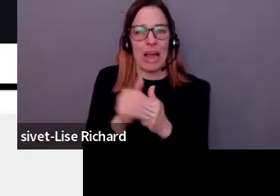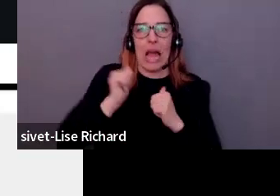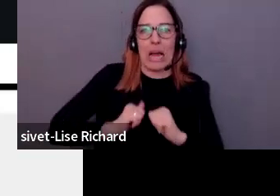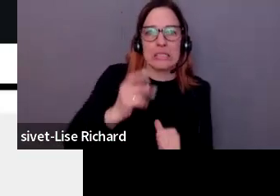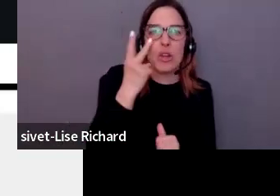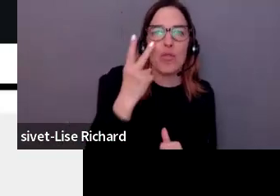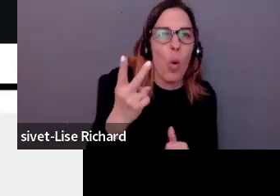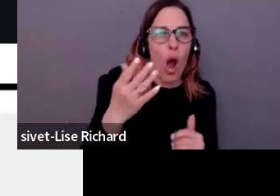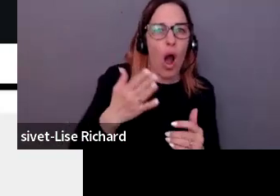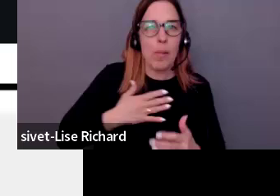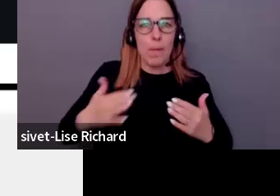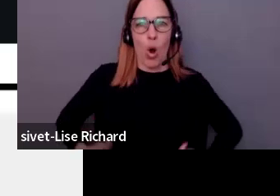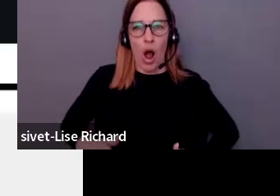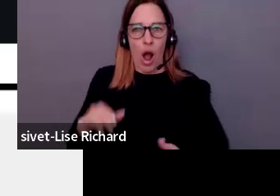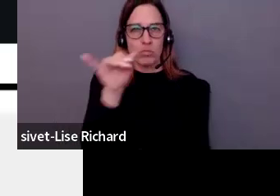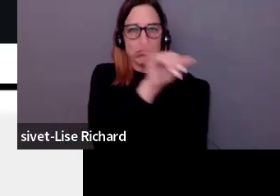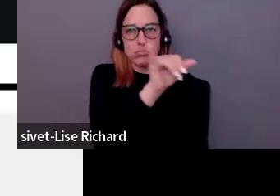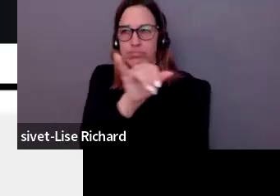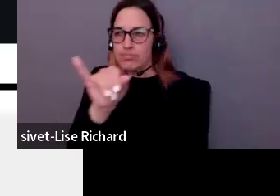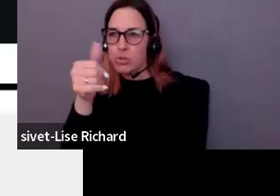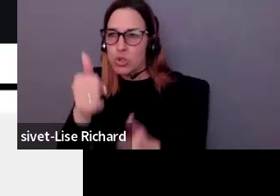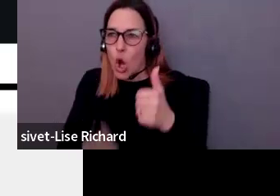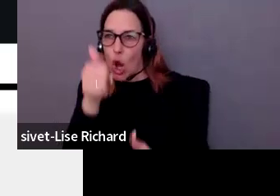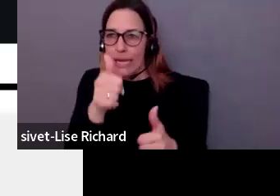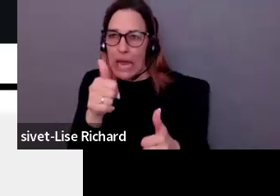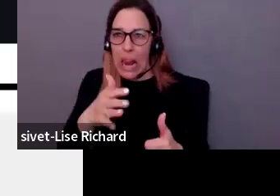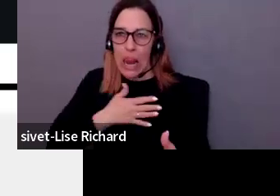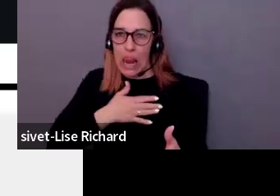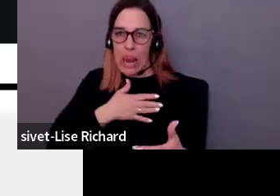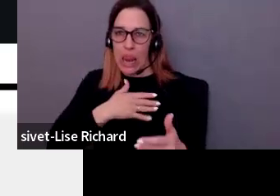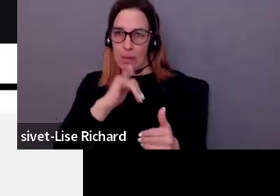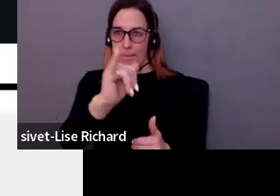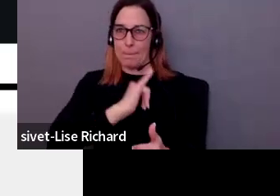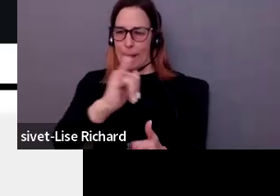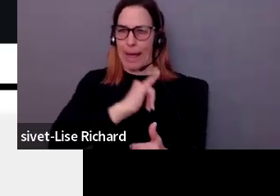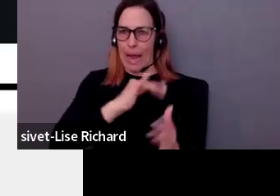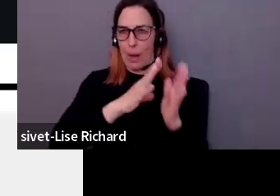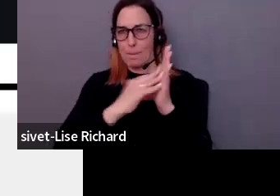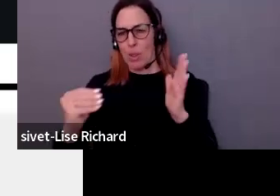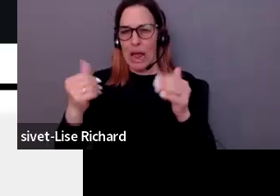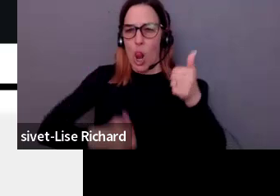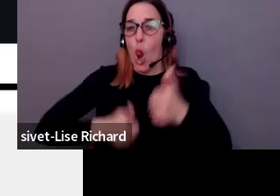de voir. Puis là, vous allez me dire comment je fais pour savoir quelle morphologie je suis.